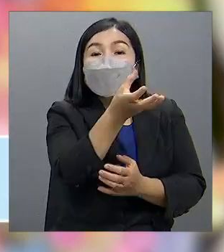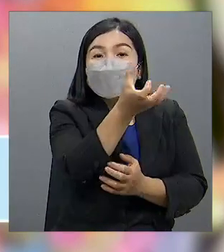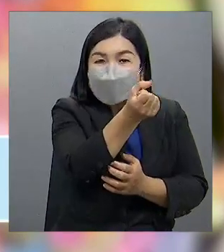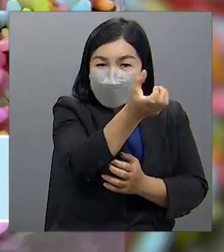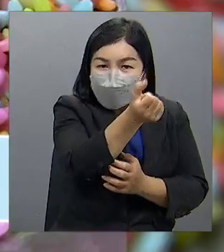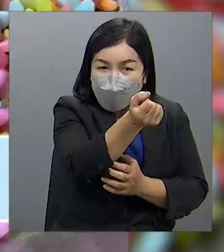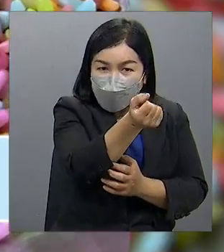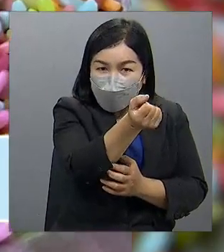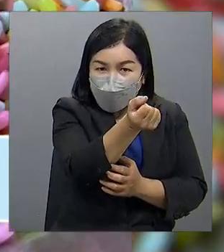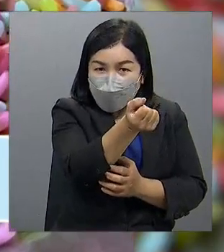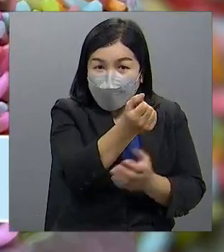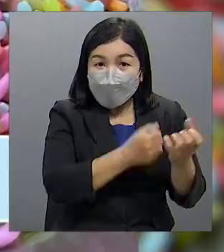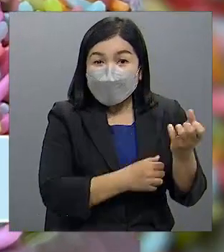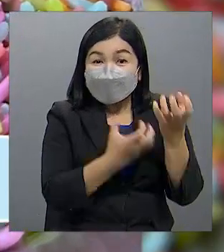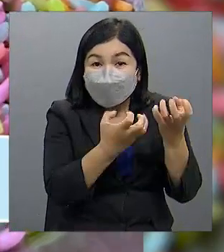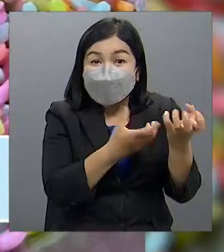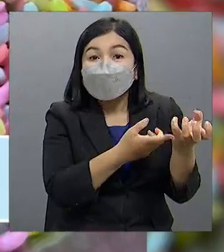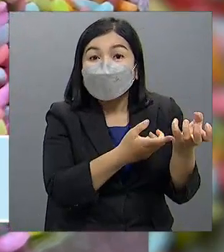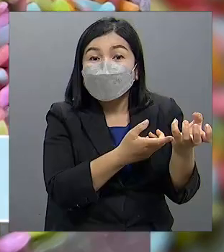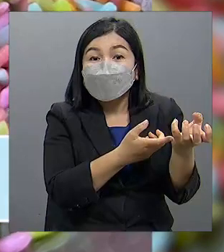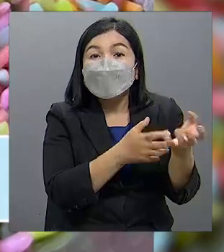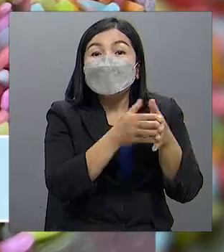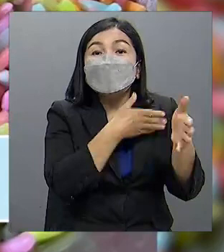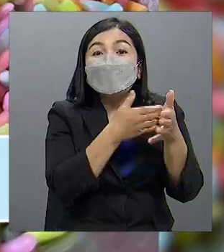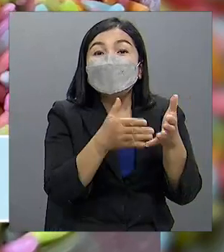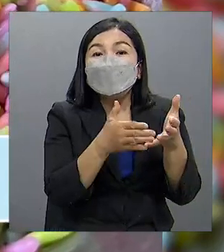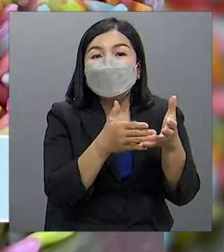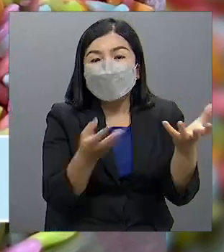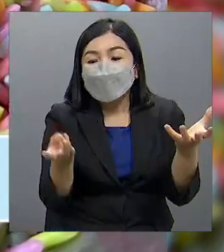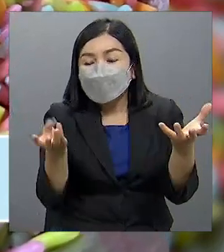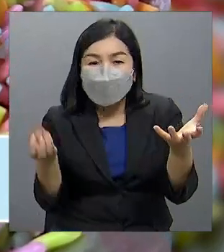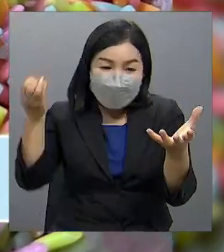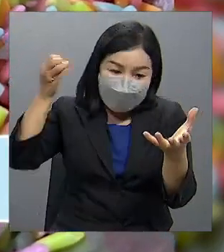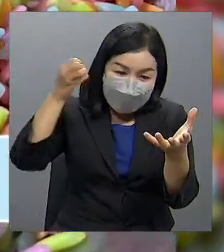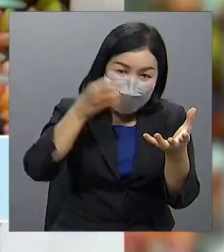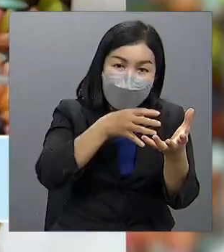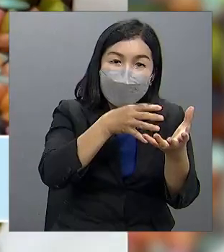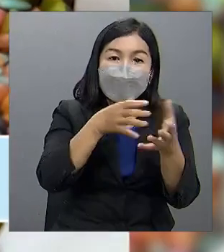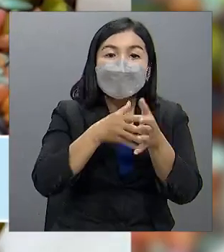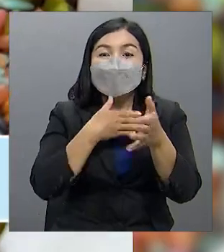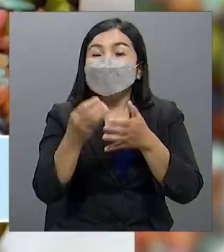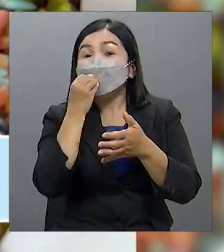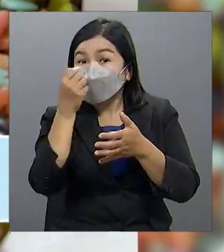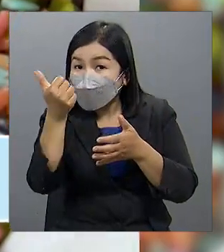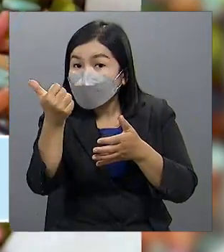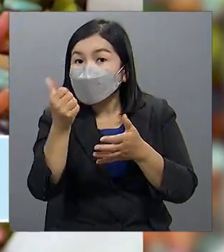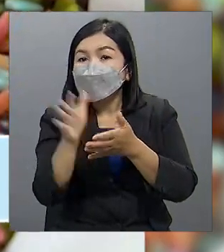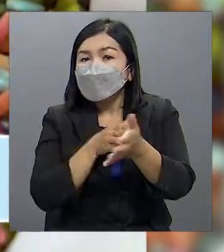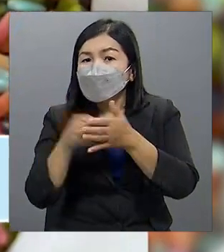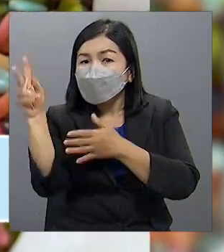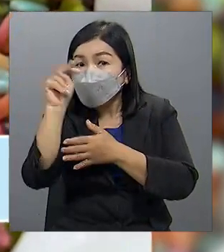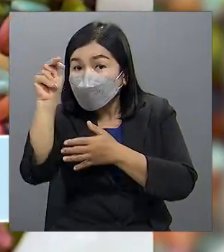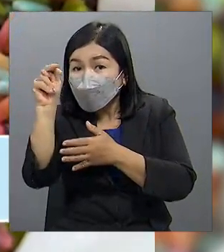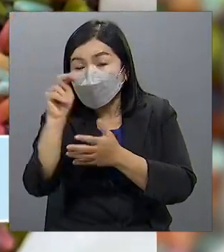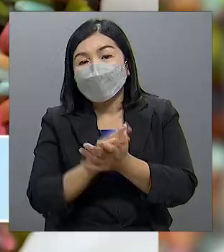เนี่ยนะคะไปแช่ในสีที่ต้องการก่อนแล้วก็ใช้สีที่เป็นสีผสมอาหารนะคะแต่ว่าสีม่วงที่ได้เห็นเนี่ยมาจากดอกอัญชันค่ะ